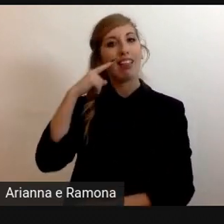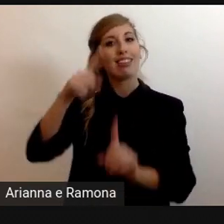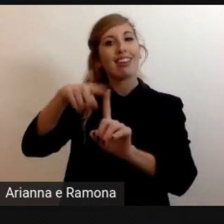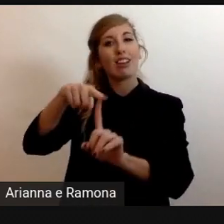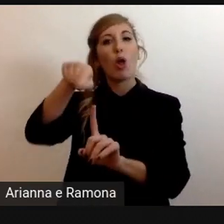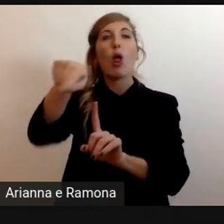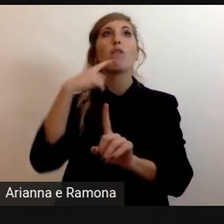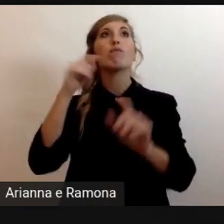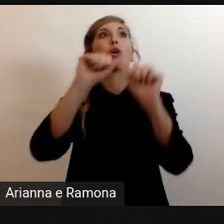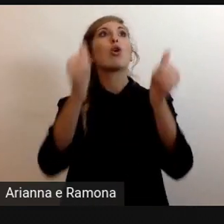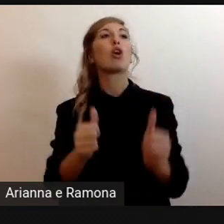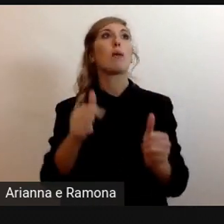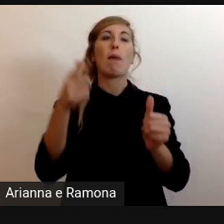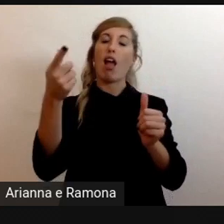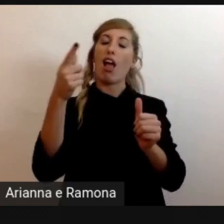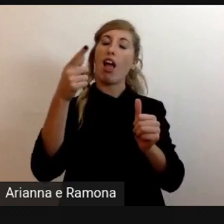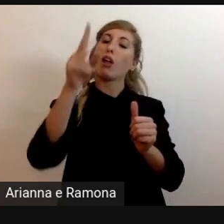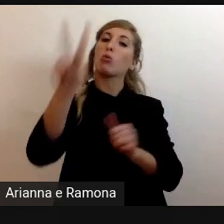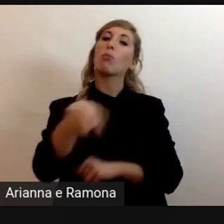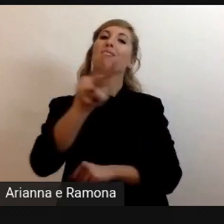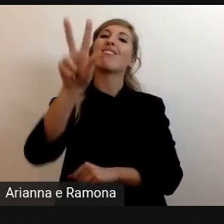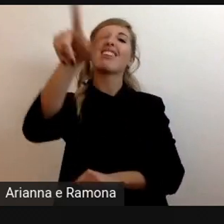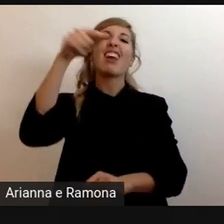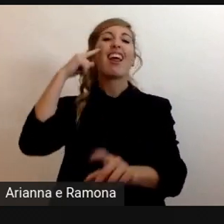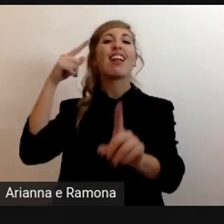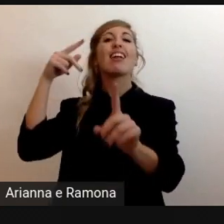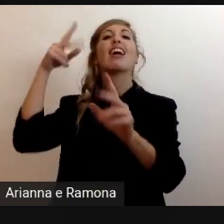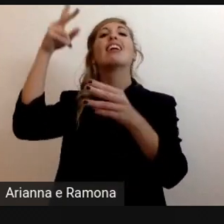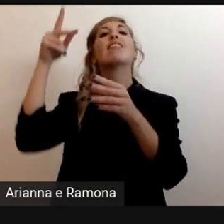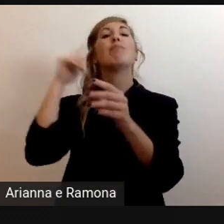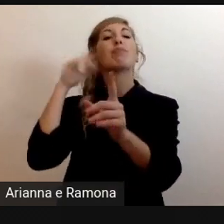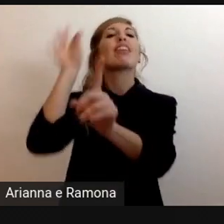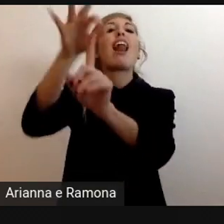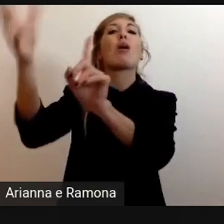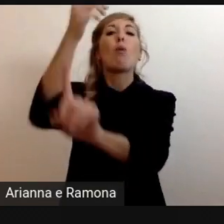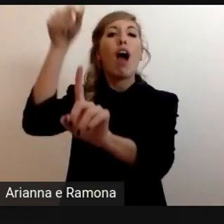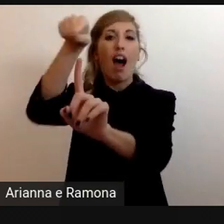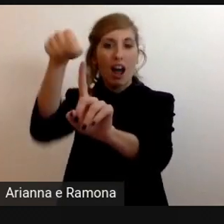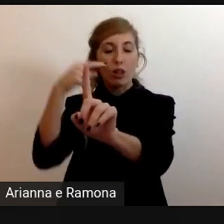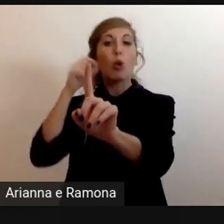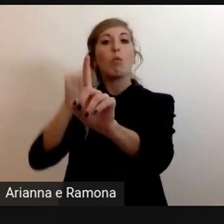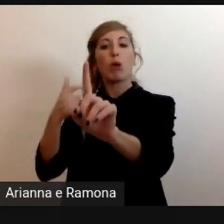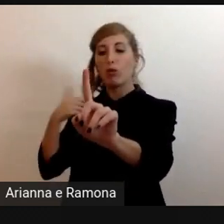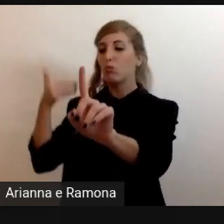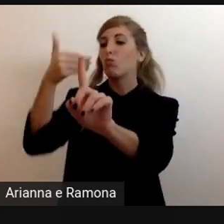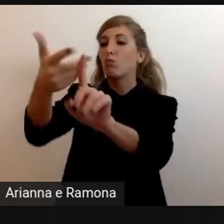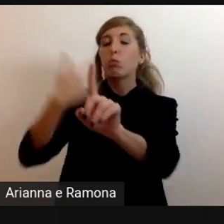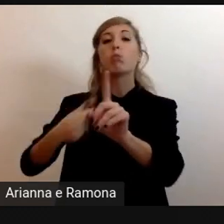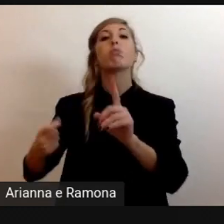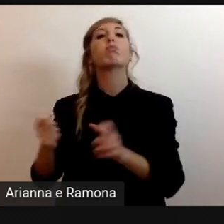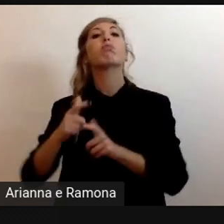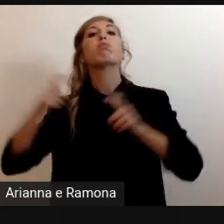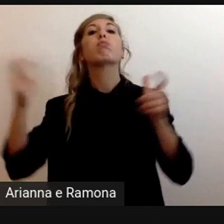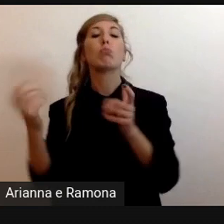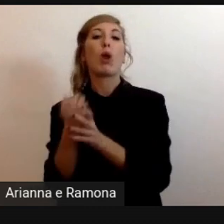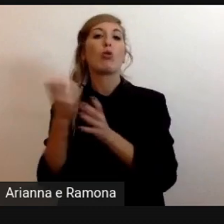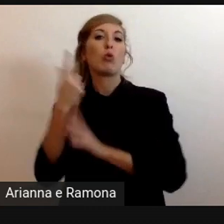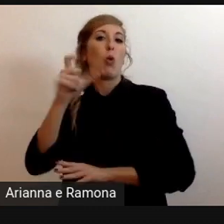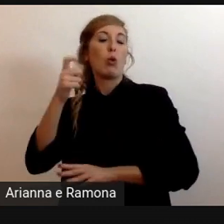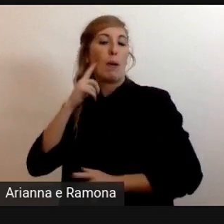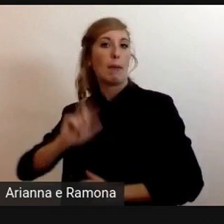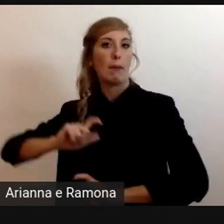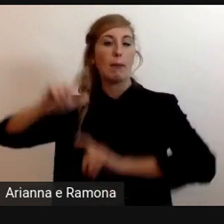traguardo dove arrivare in piena produzione culturale vorrei che questo titolo lasciasse